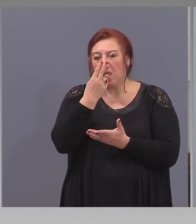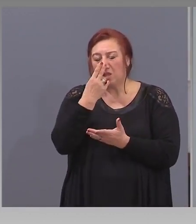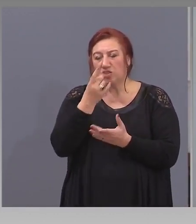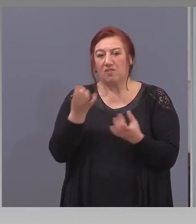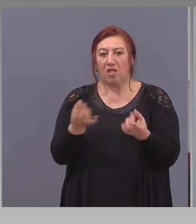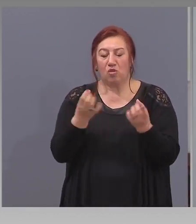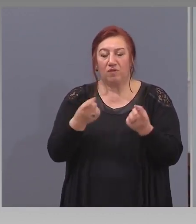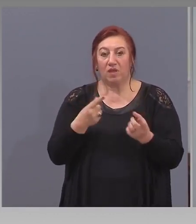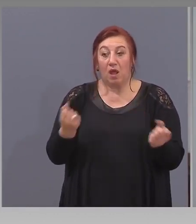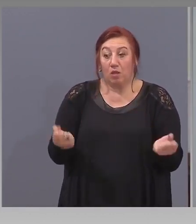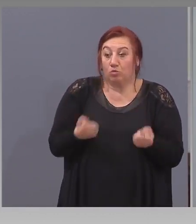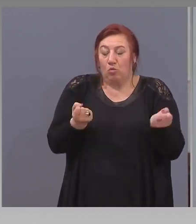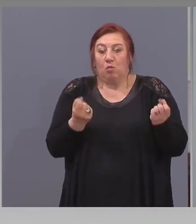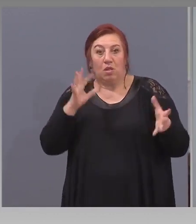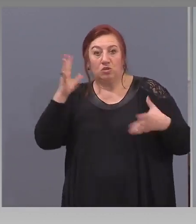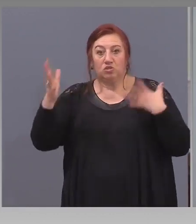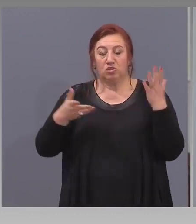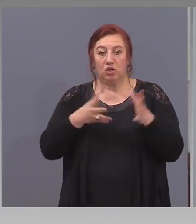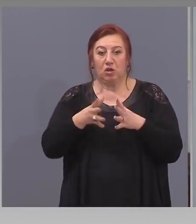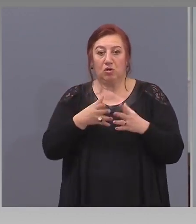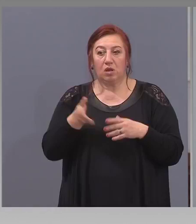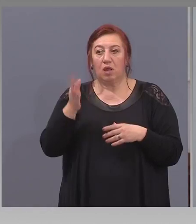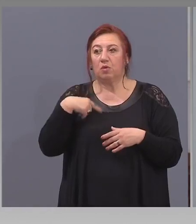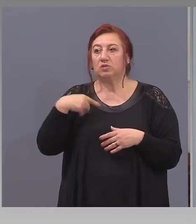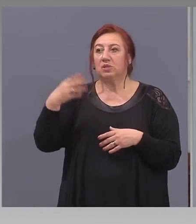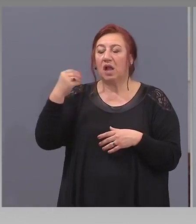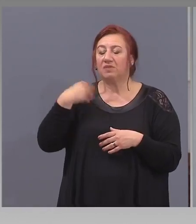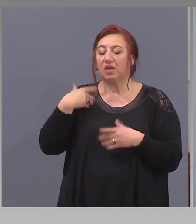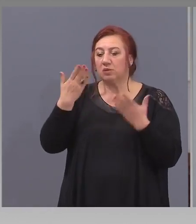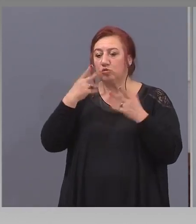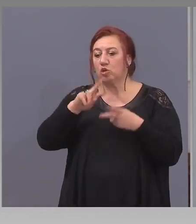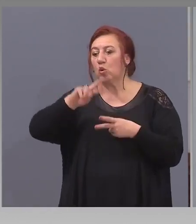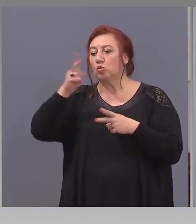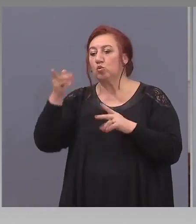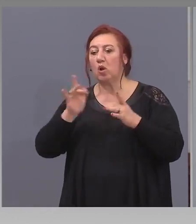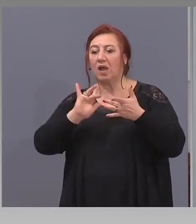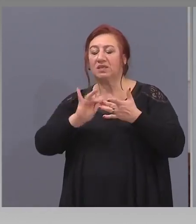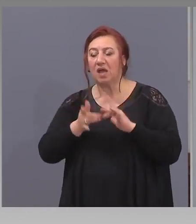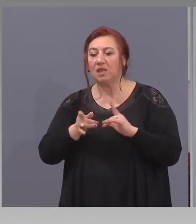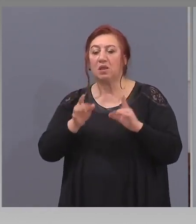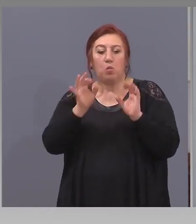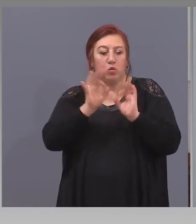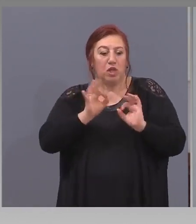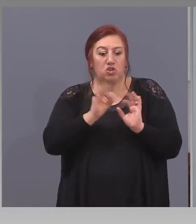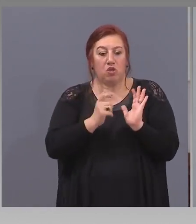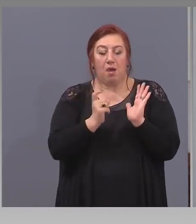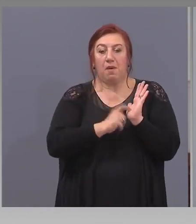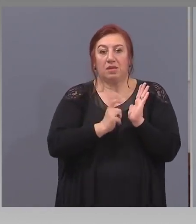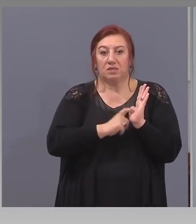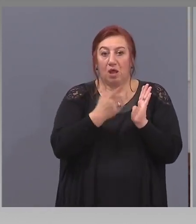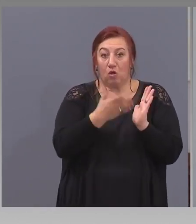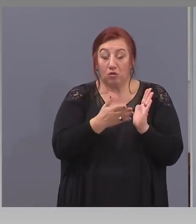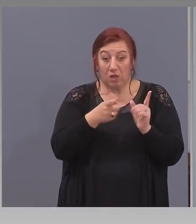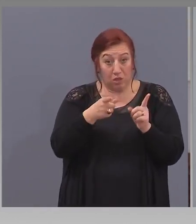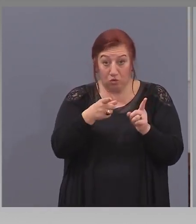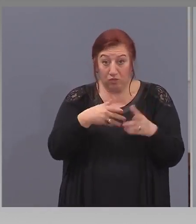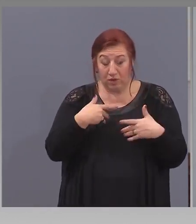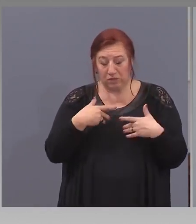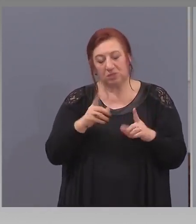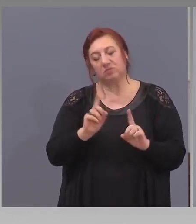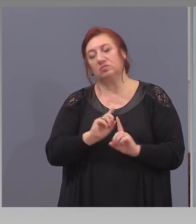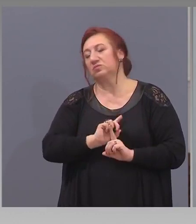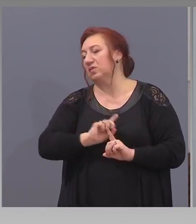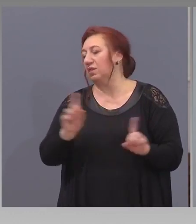хората. И после викам, и аз прочетох в един друг сайт и понеже няма закон. Това ли искаме? Не.